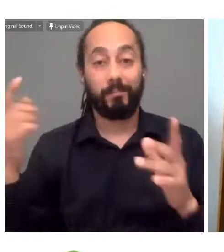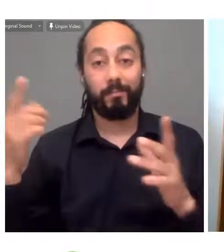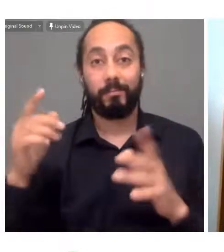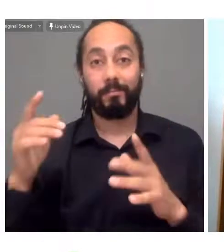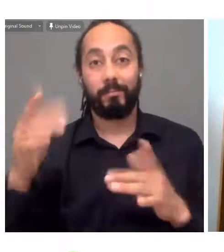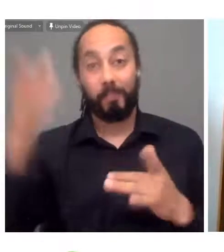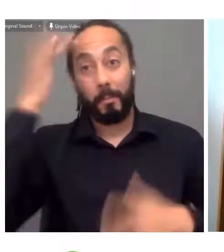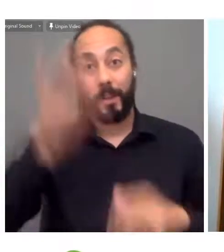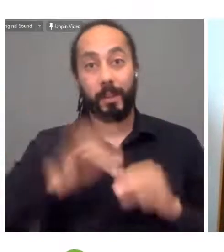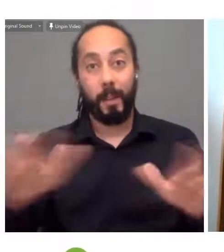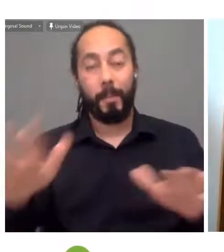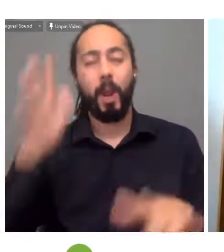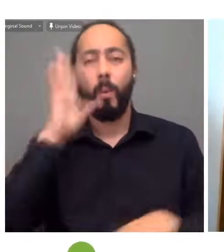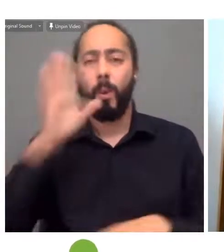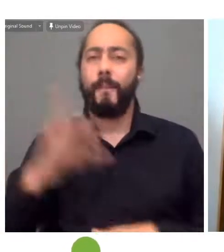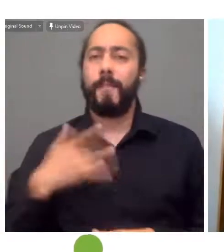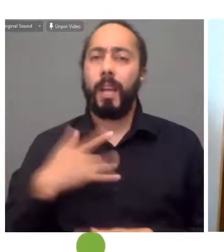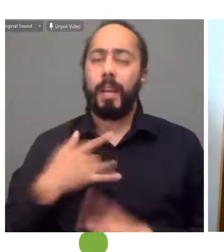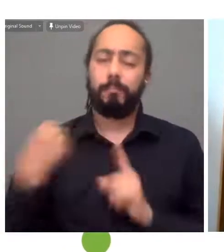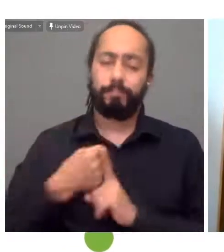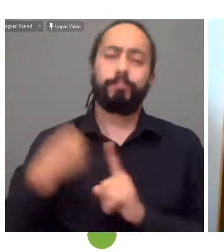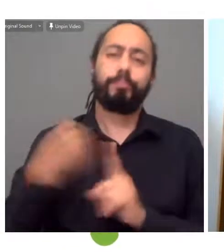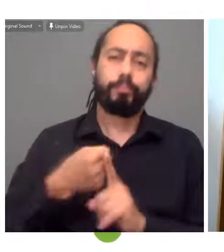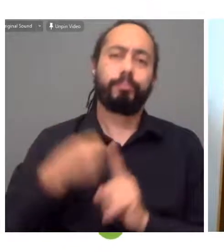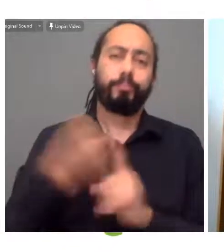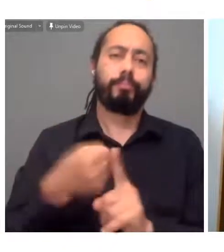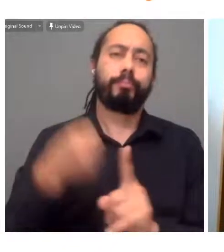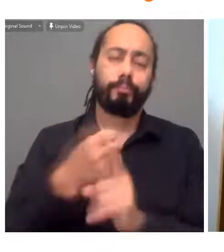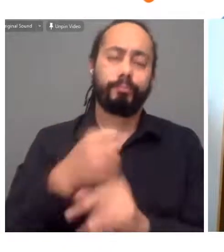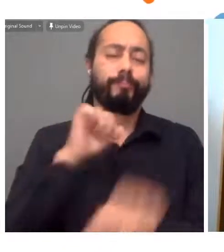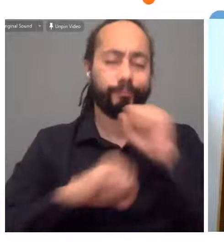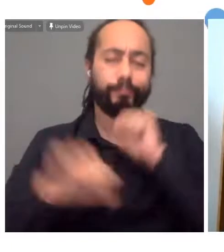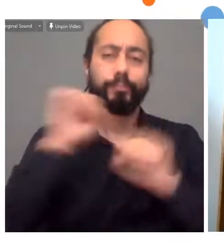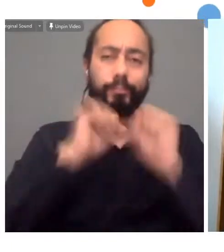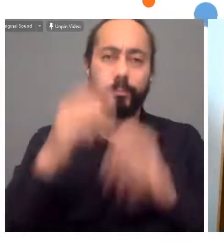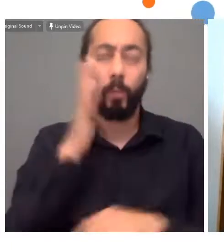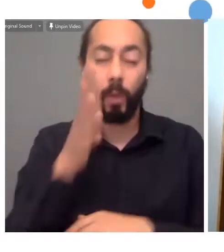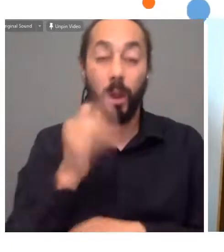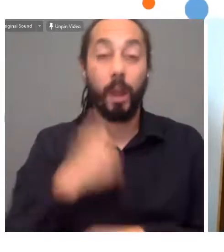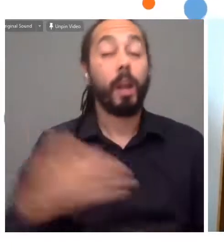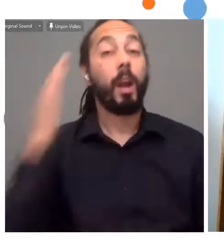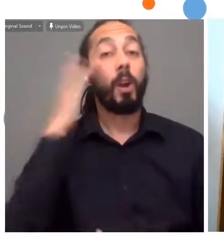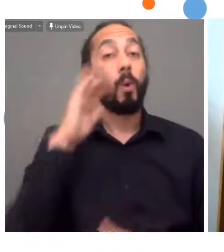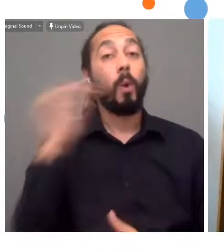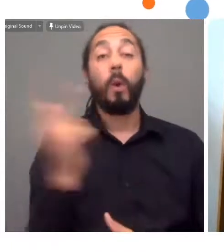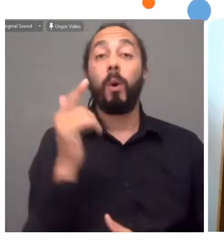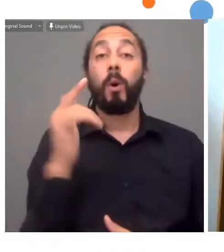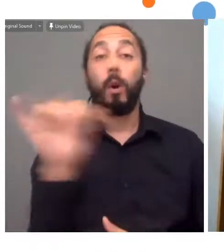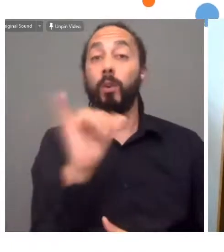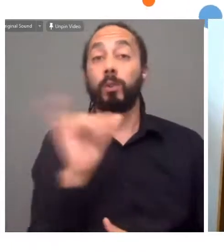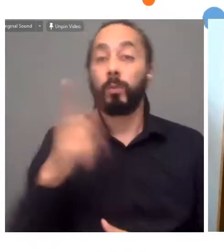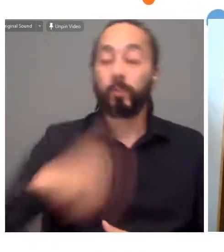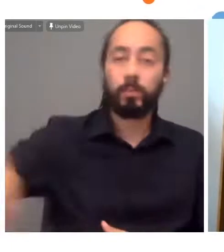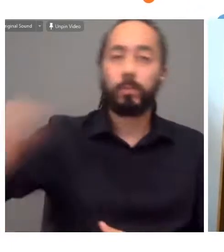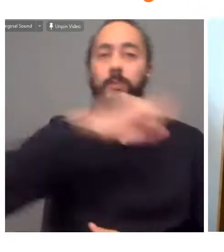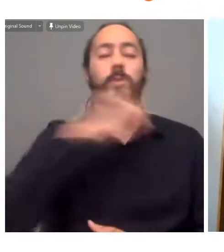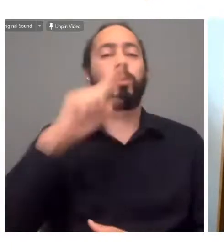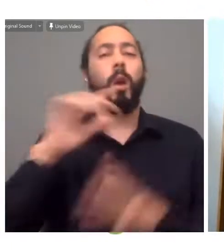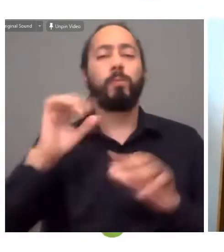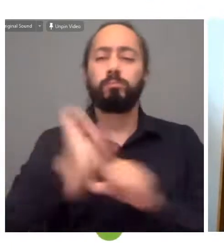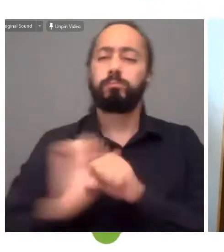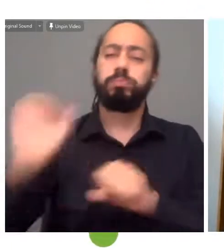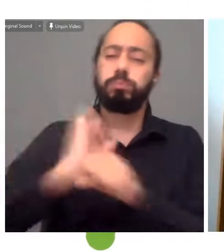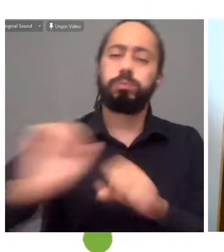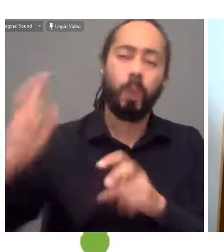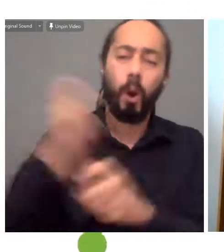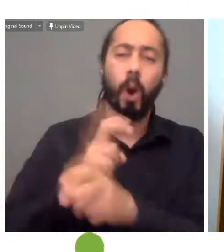come. I also know that you're working tirelessly to hold your community together. Through all of this, I would say your